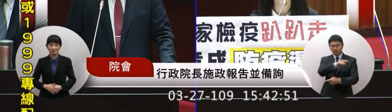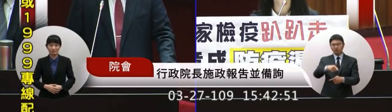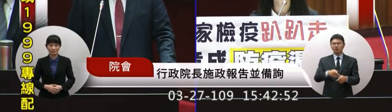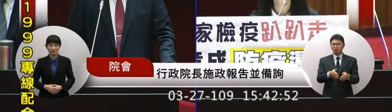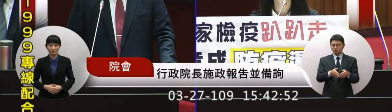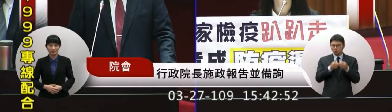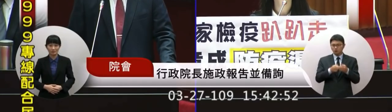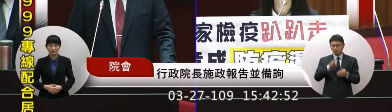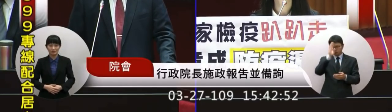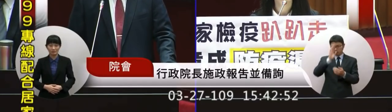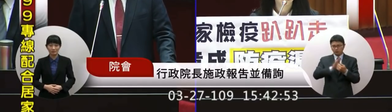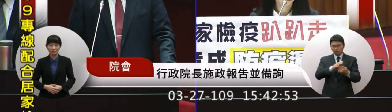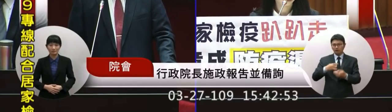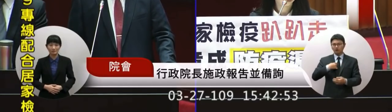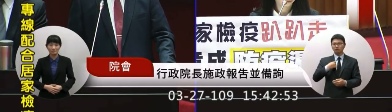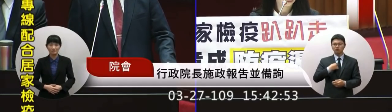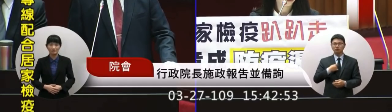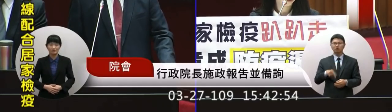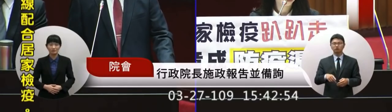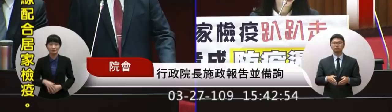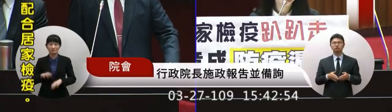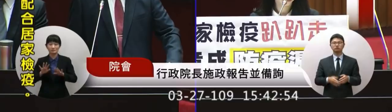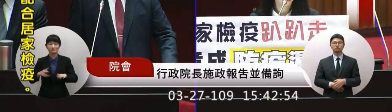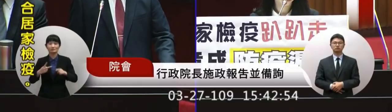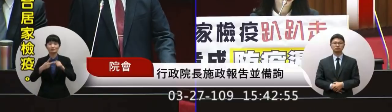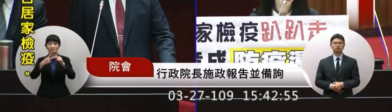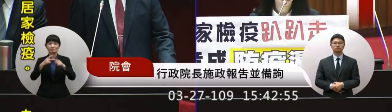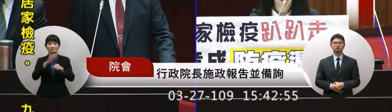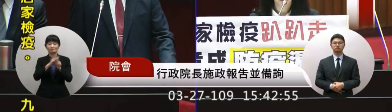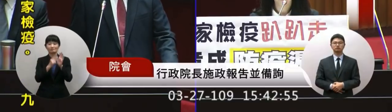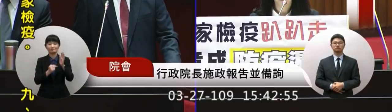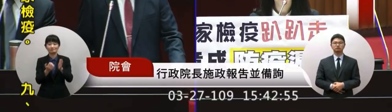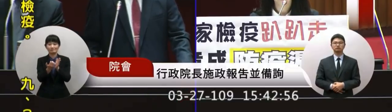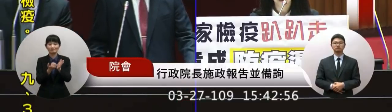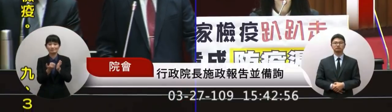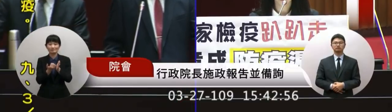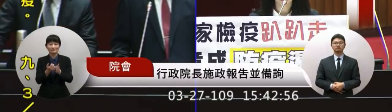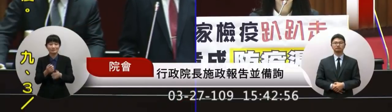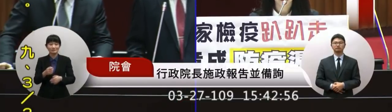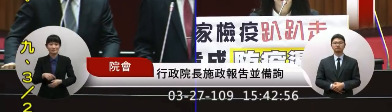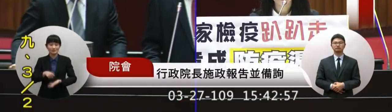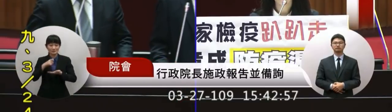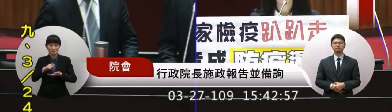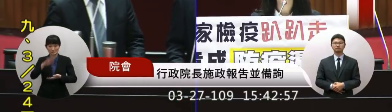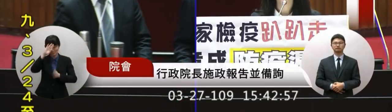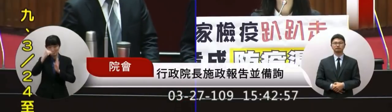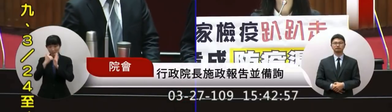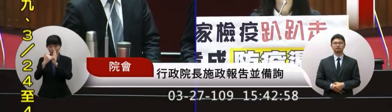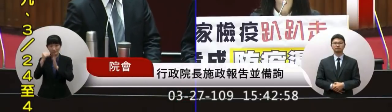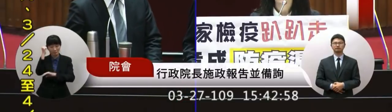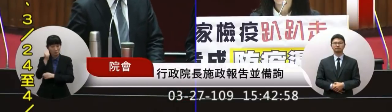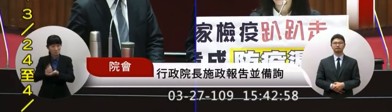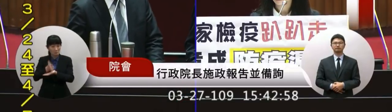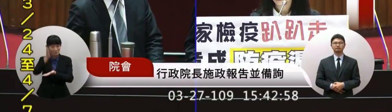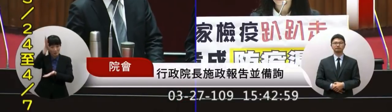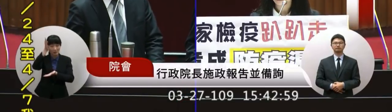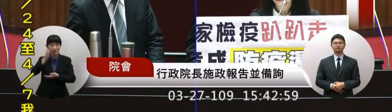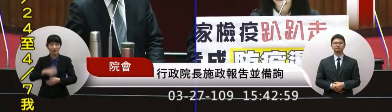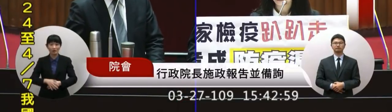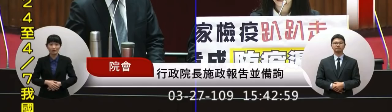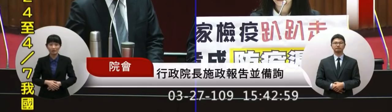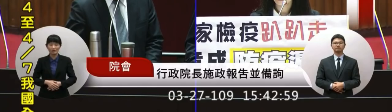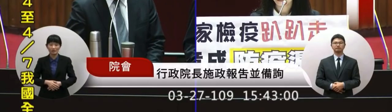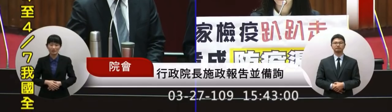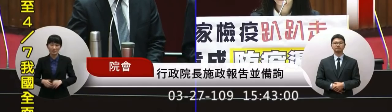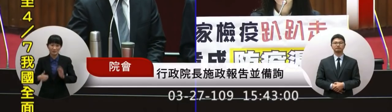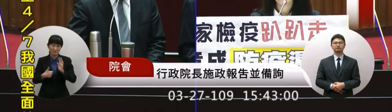就是防疫。 委员，第二个你刚才问的那个防疫旅馆， 是、 其实我们不想要叫它命名